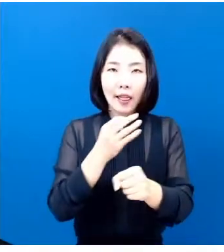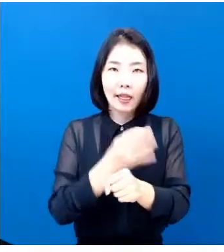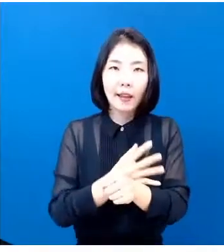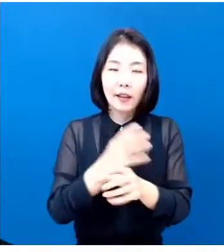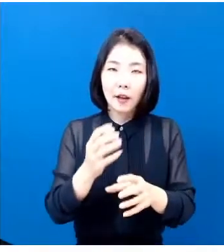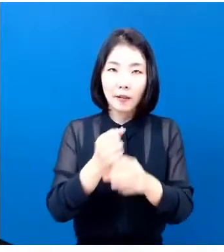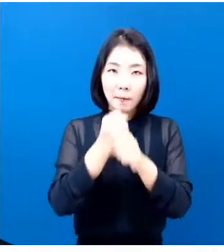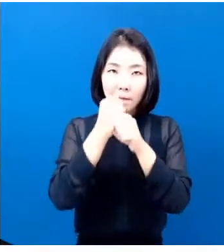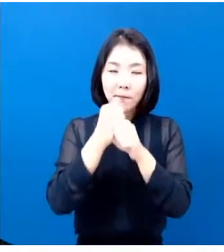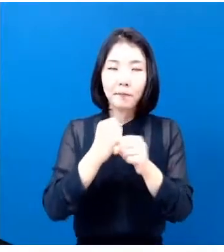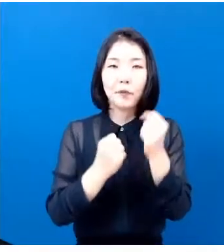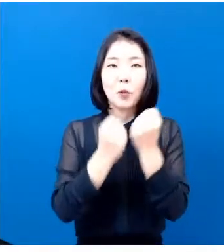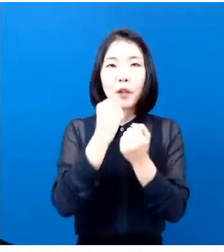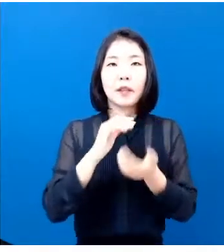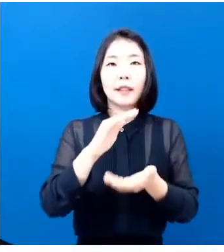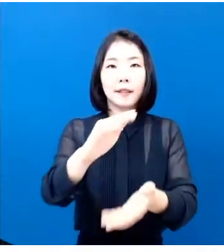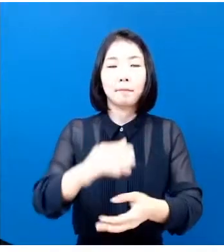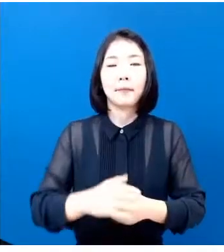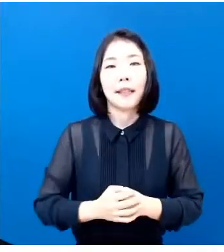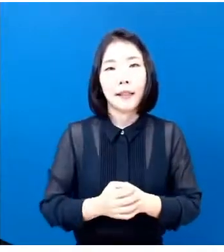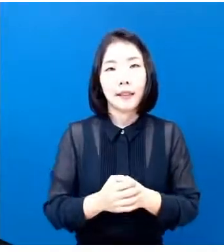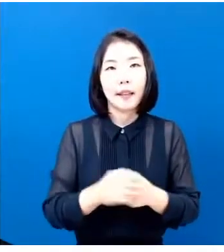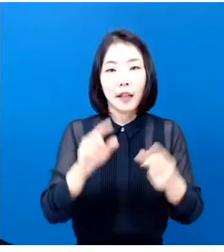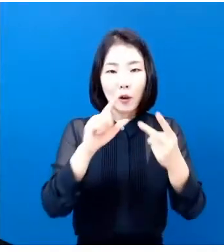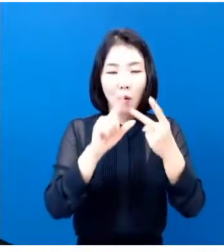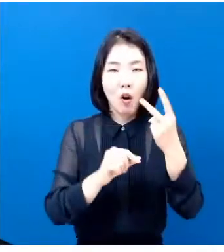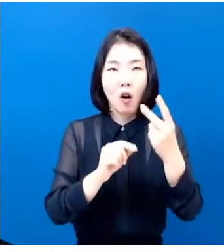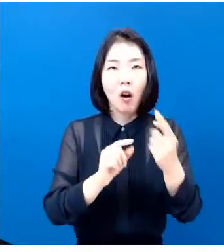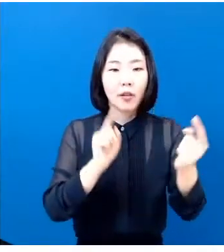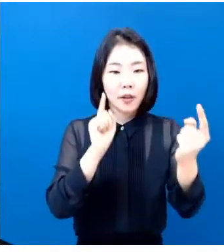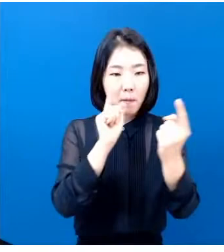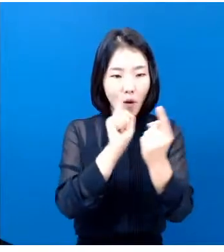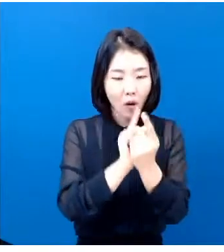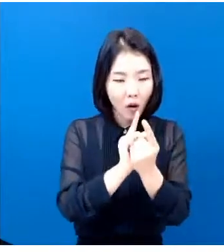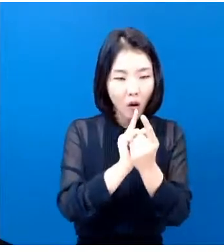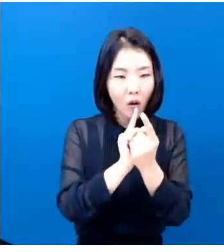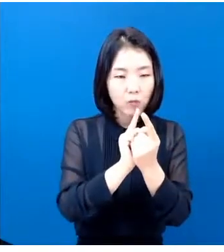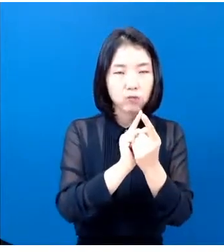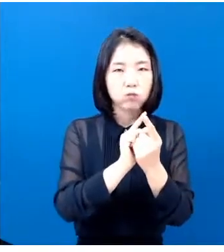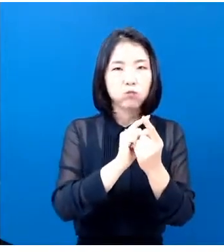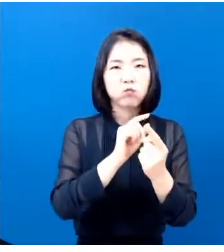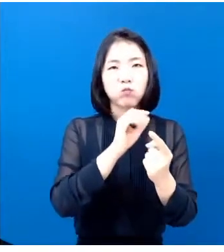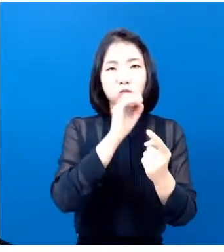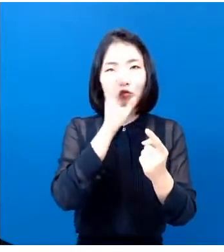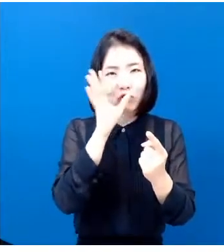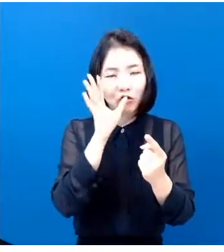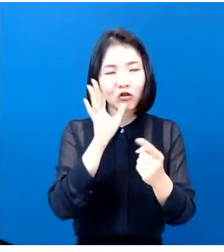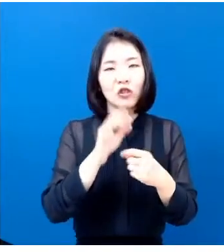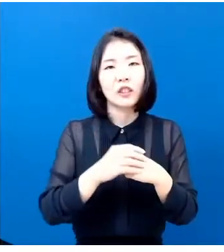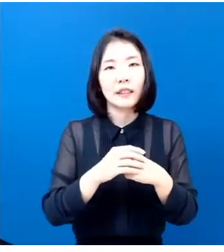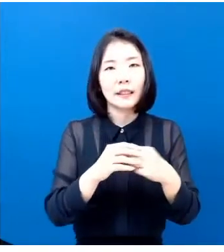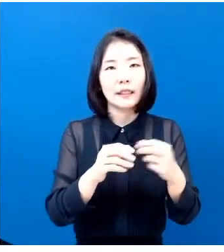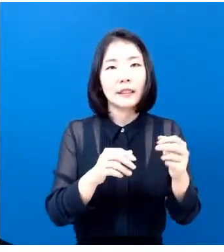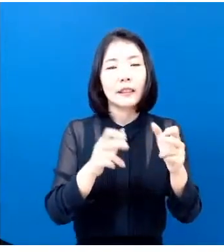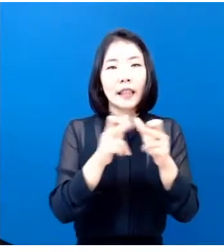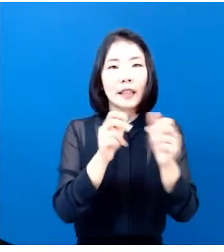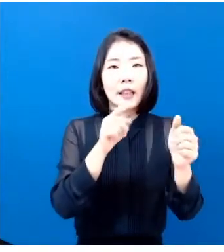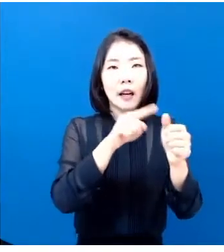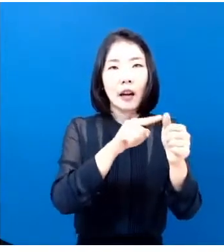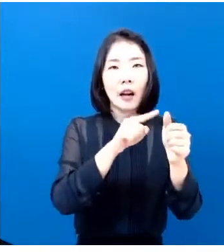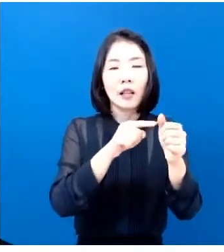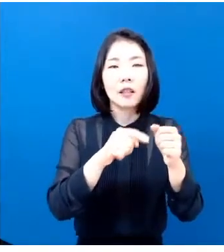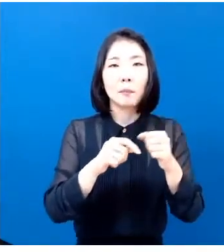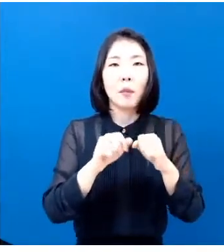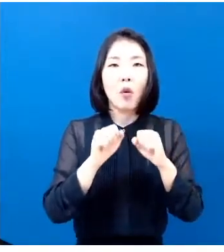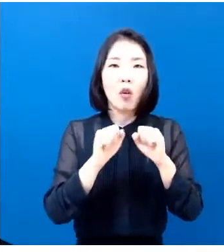하겠습니다 2월 대면 서비스가 중단 되면서 장애인 당사자 미 실천과 를 위한